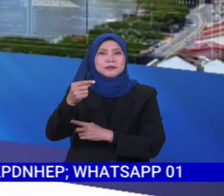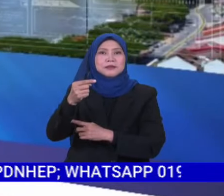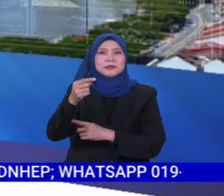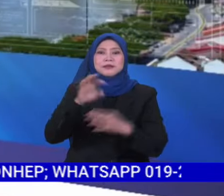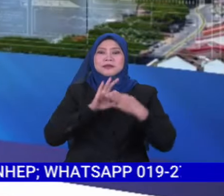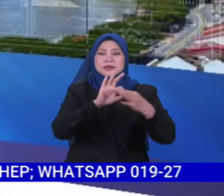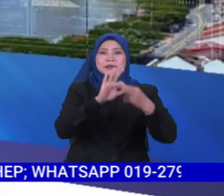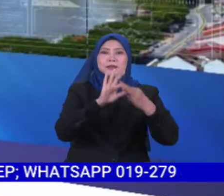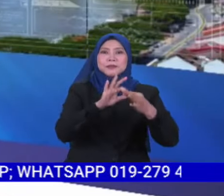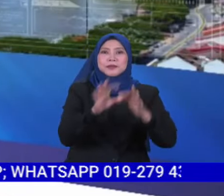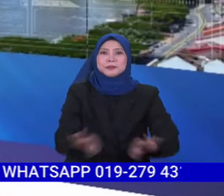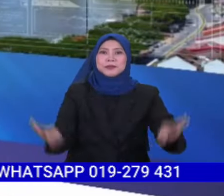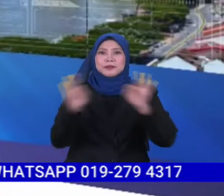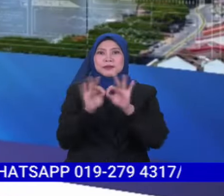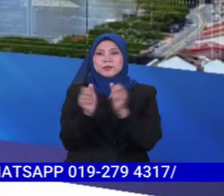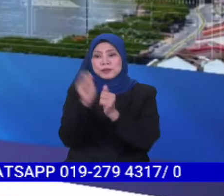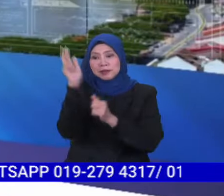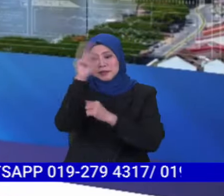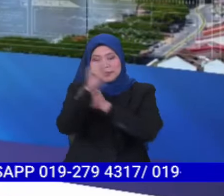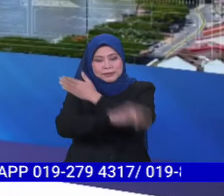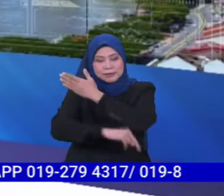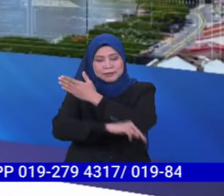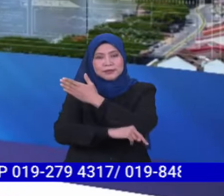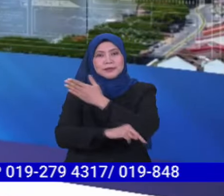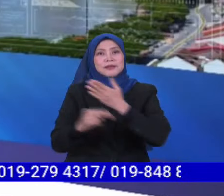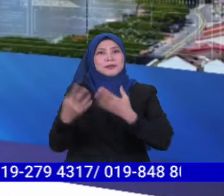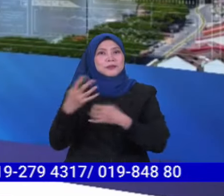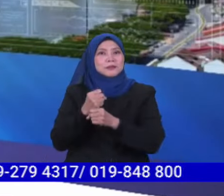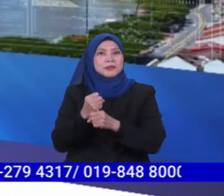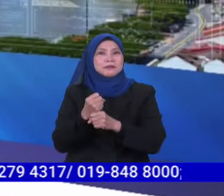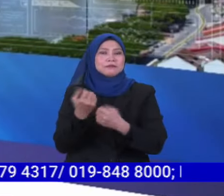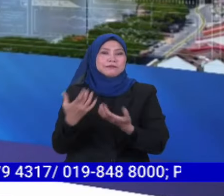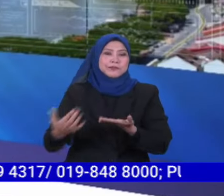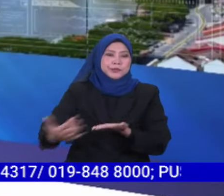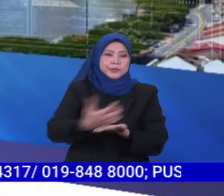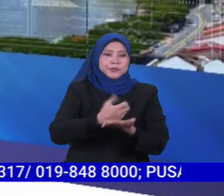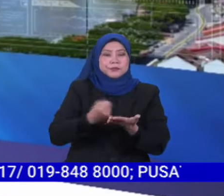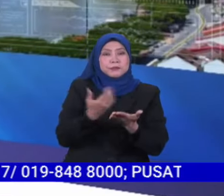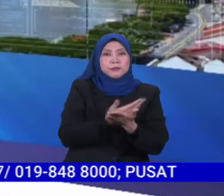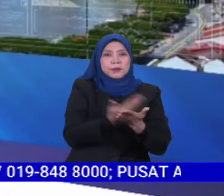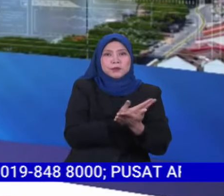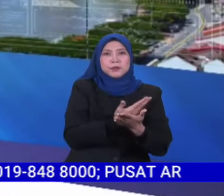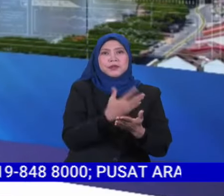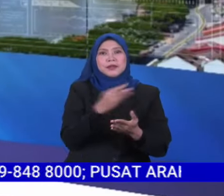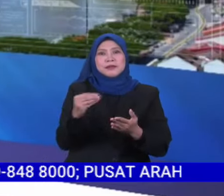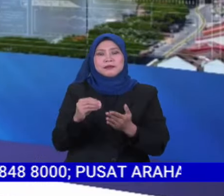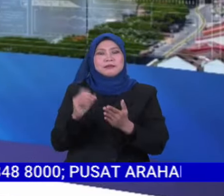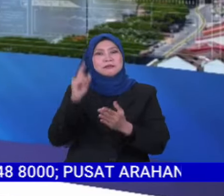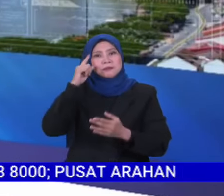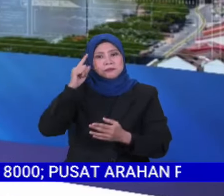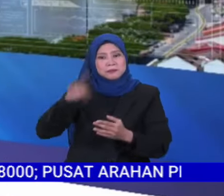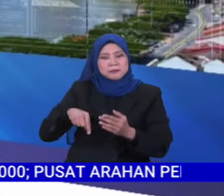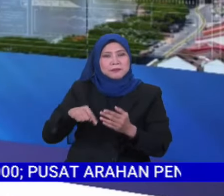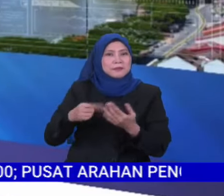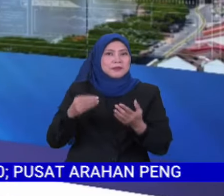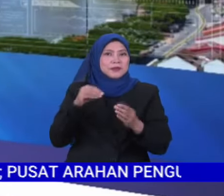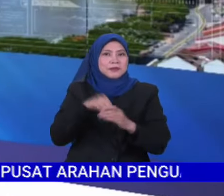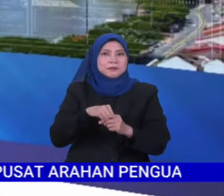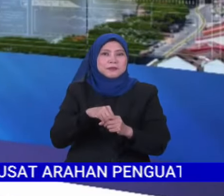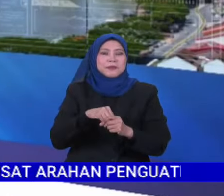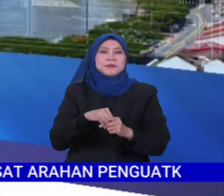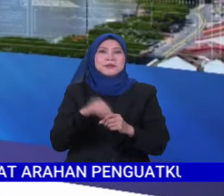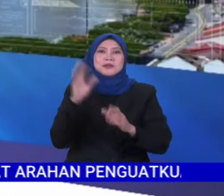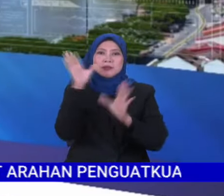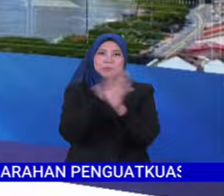merupakan kerjasama penting dengan kerajaan negeri untuk menghasilkan aliran pendapatan baru dari sumber-sumbernya jadi yang terdapat di